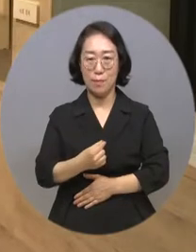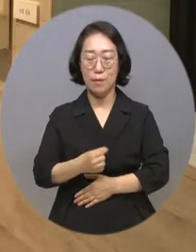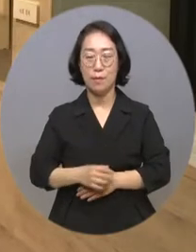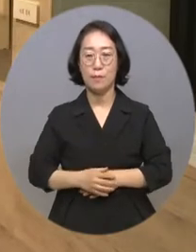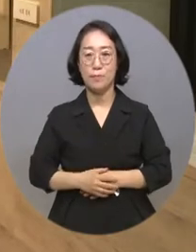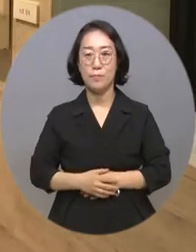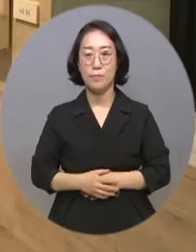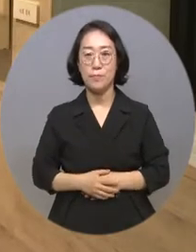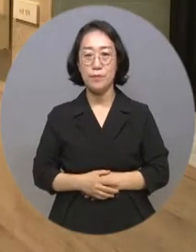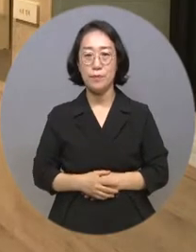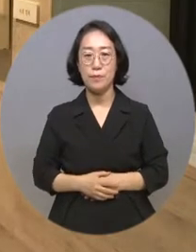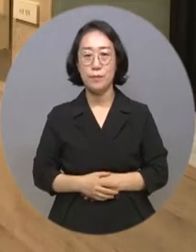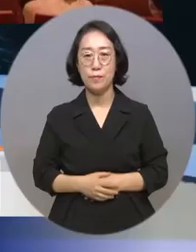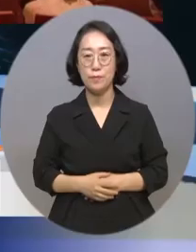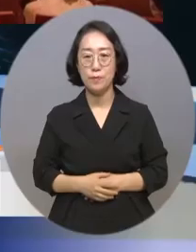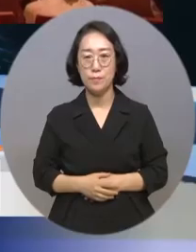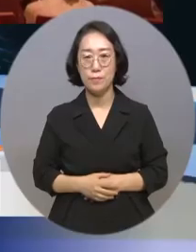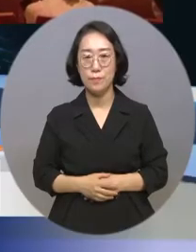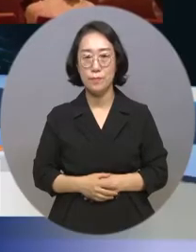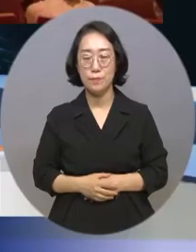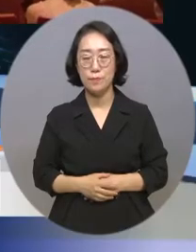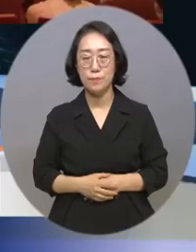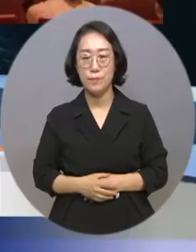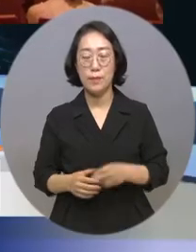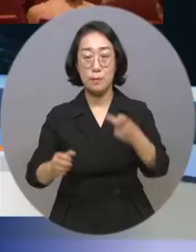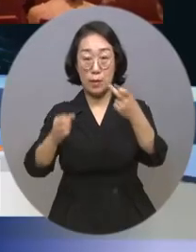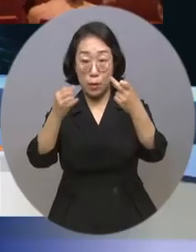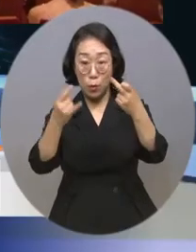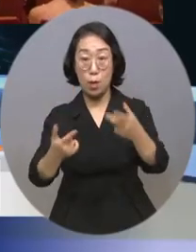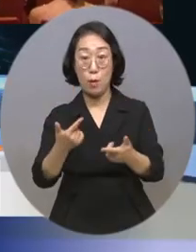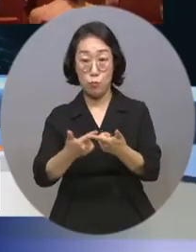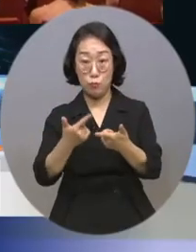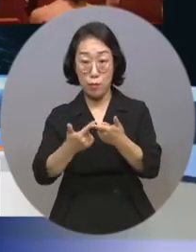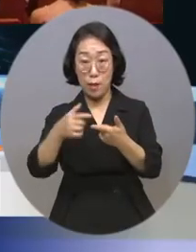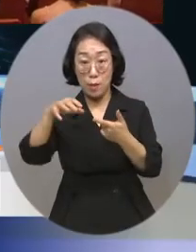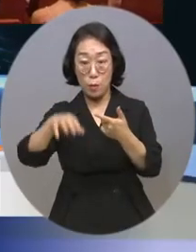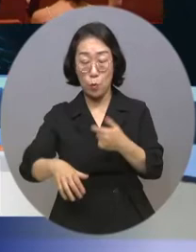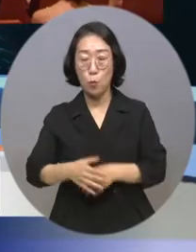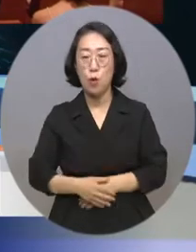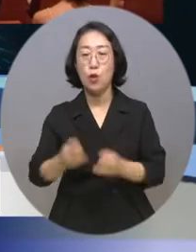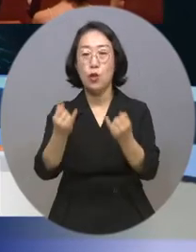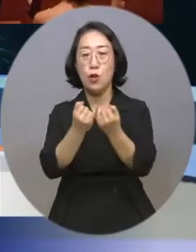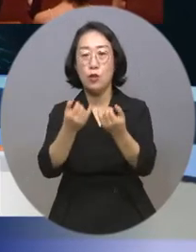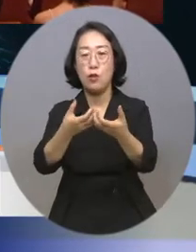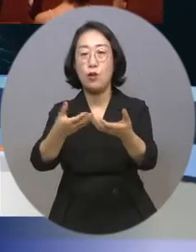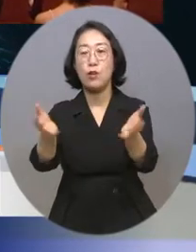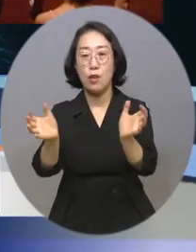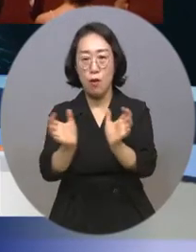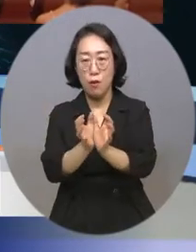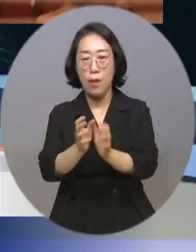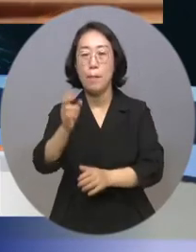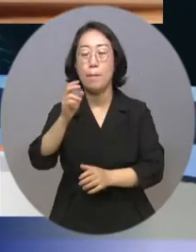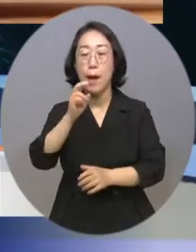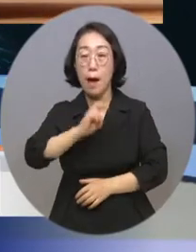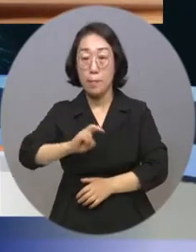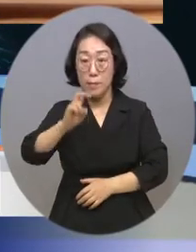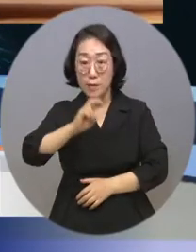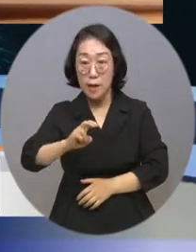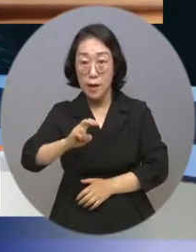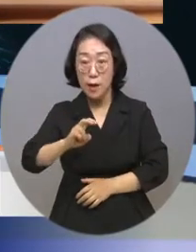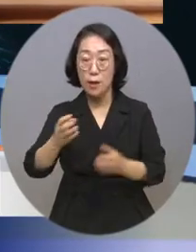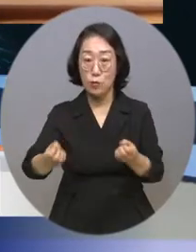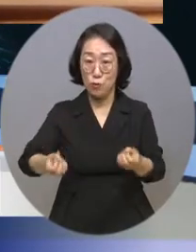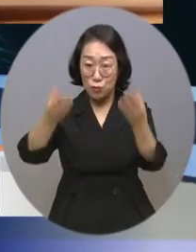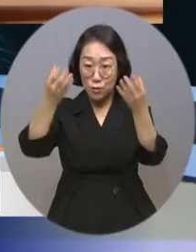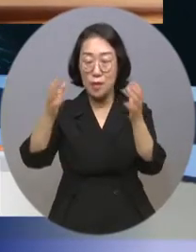전북방송 장유진입니다. 제12회 부산시 구군 여성연합합창 페스티벌이 열려 코로나19로